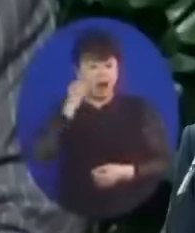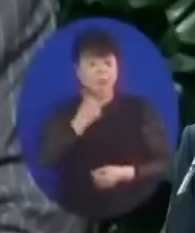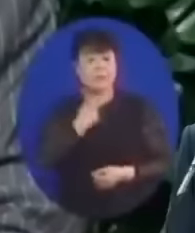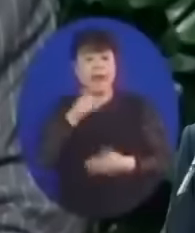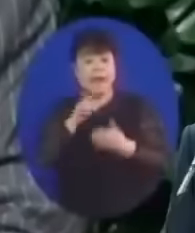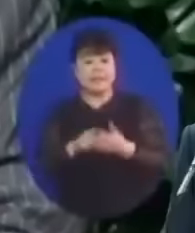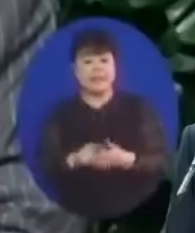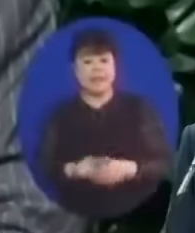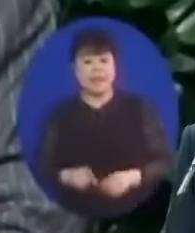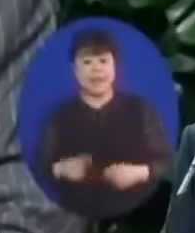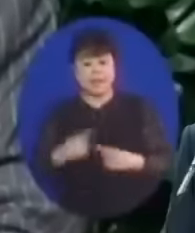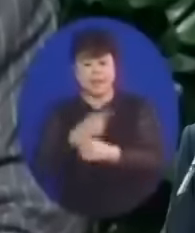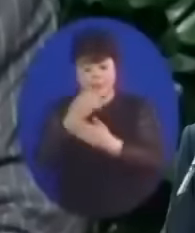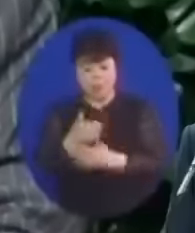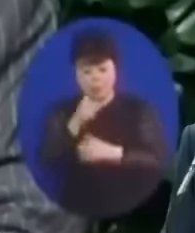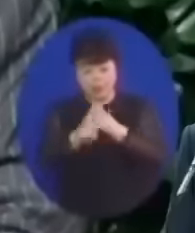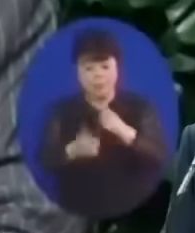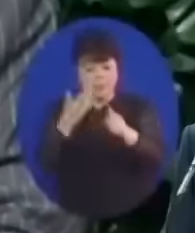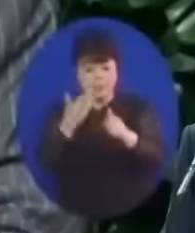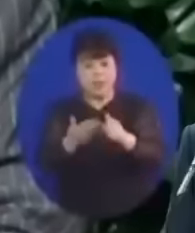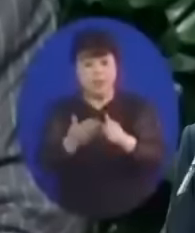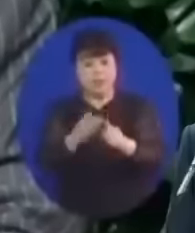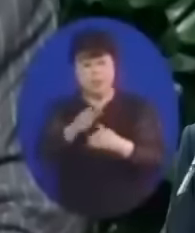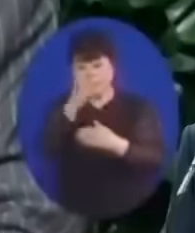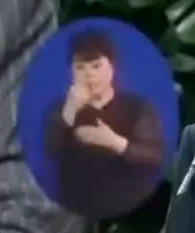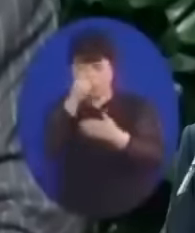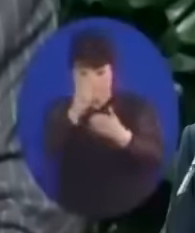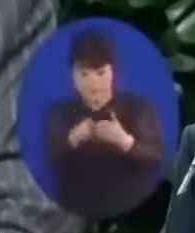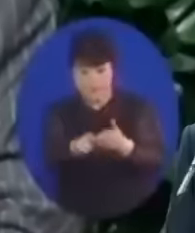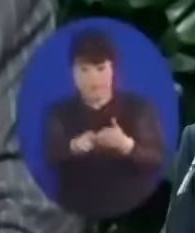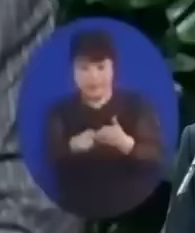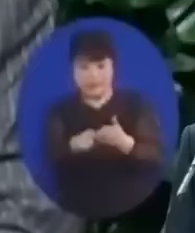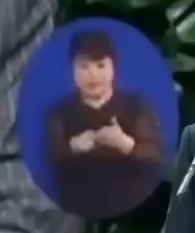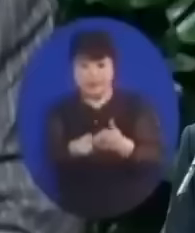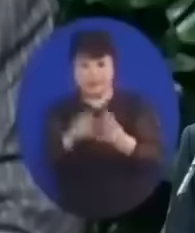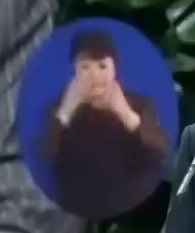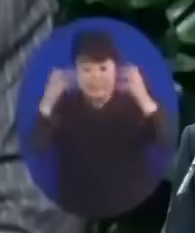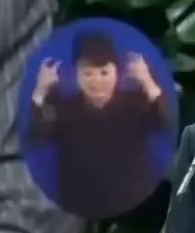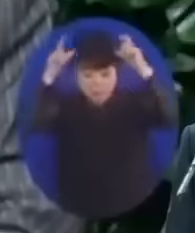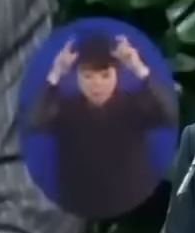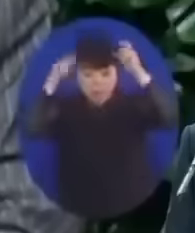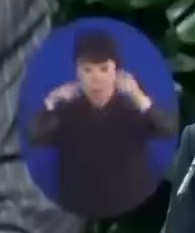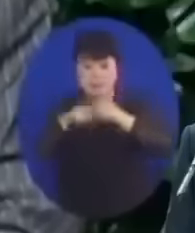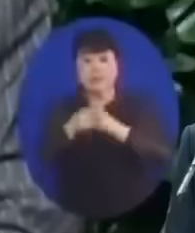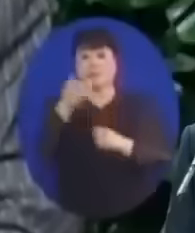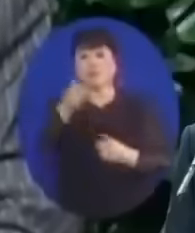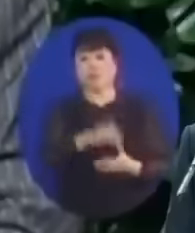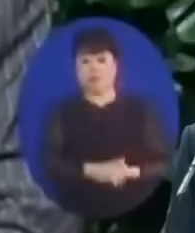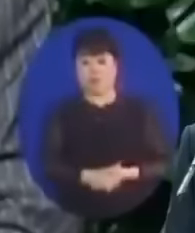당하고 깨어진 다음에 아버지가 집에 돌아올 때 살찐 송아지를 잡았습니다.